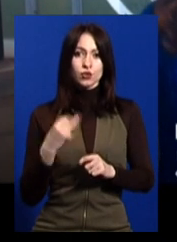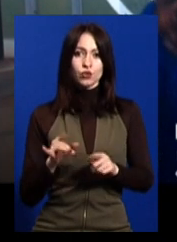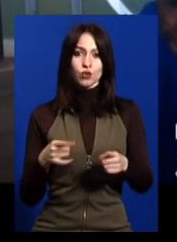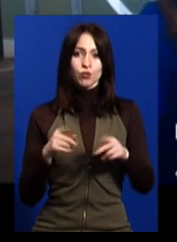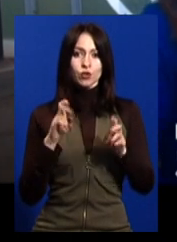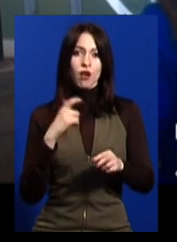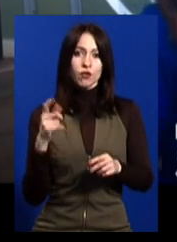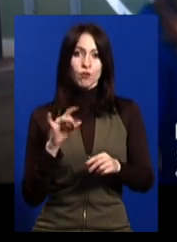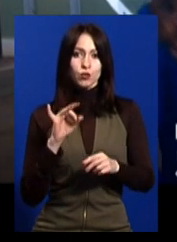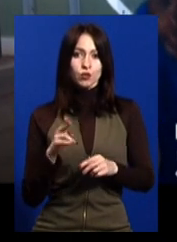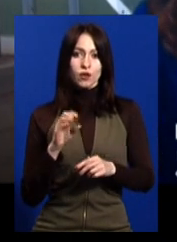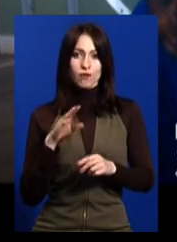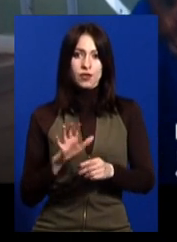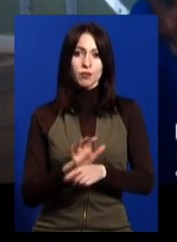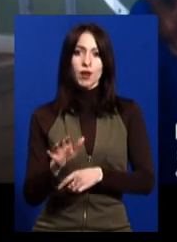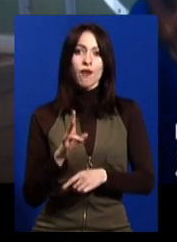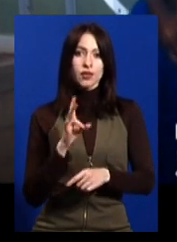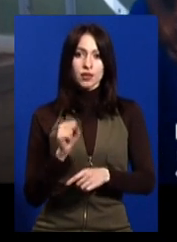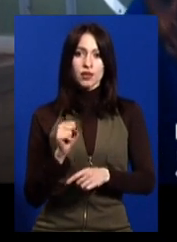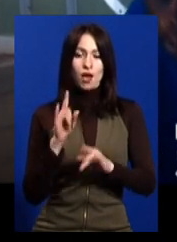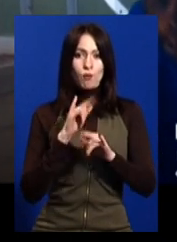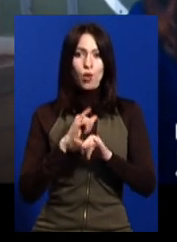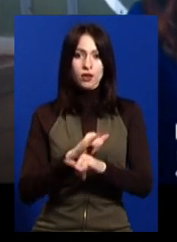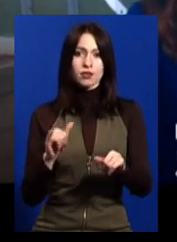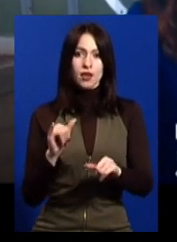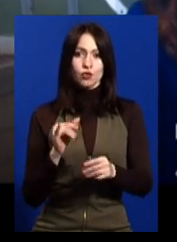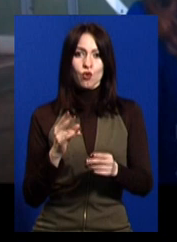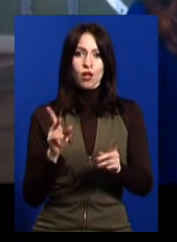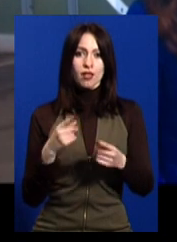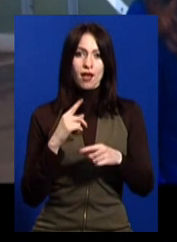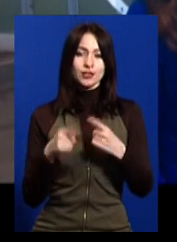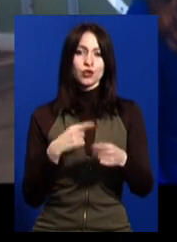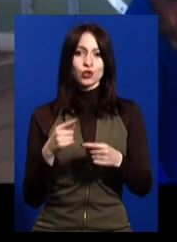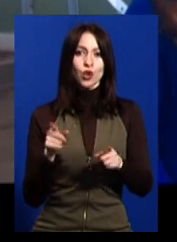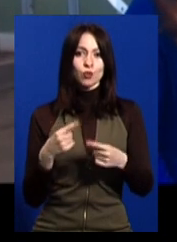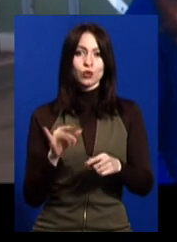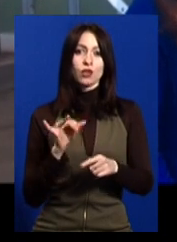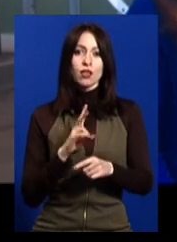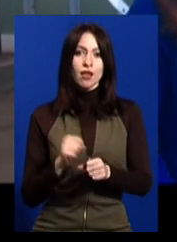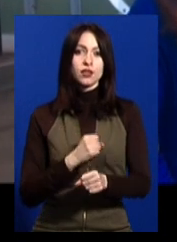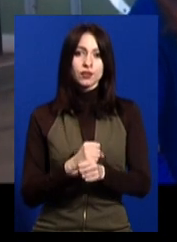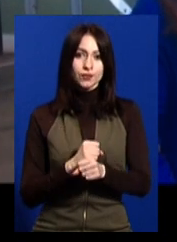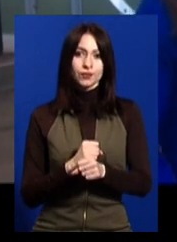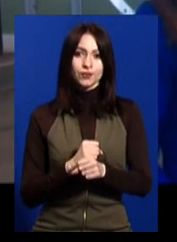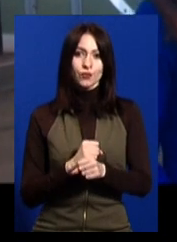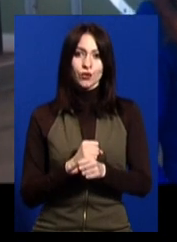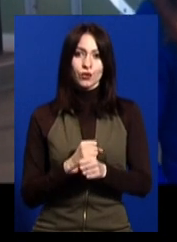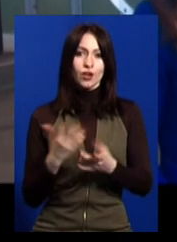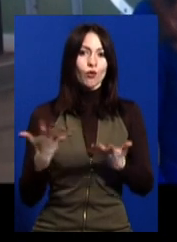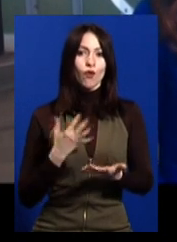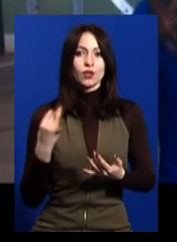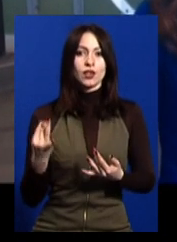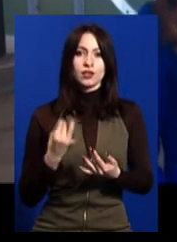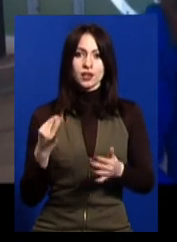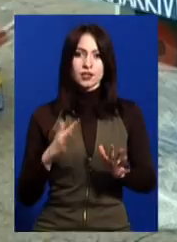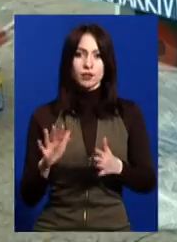Мюзік Фест», направлений на популяризацію класичної музики та на створення якоїсь цікавої події